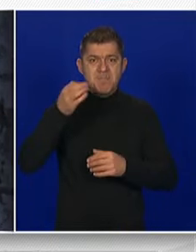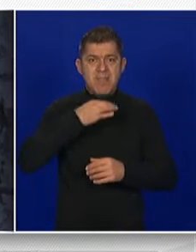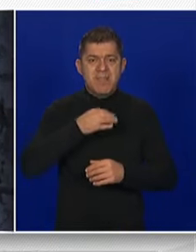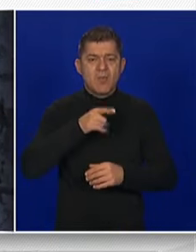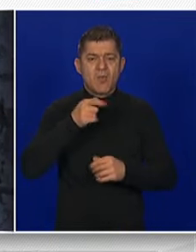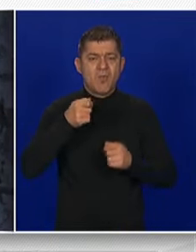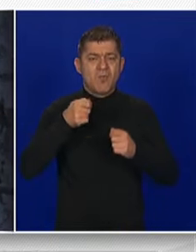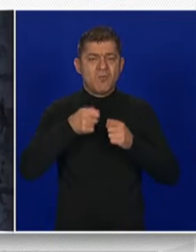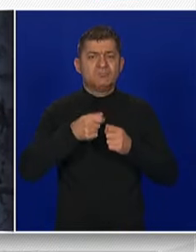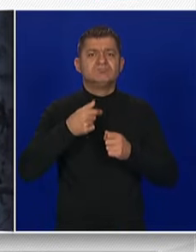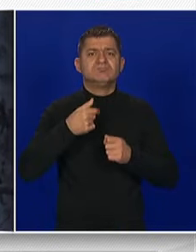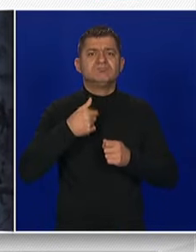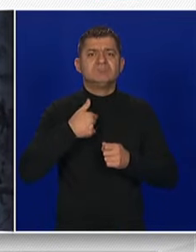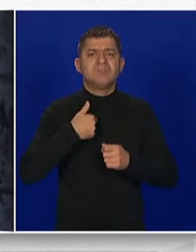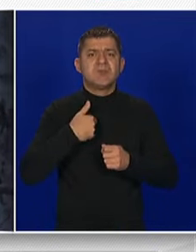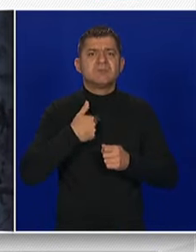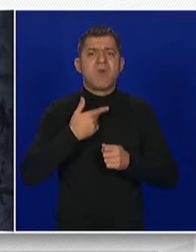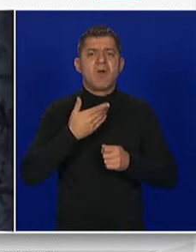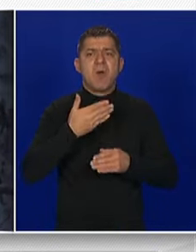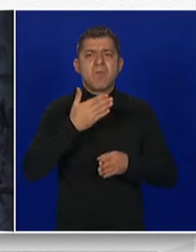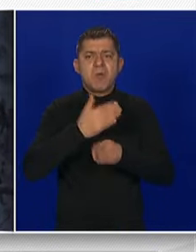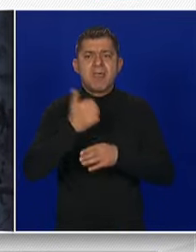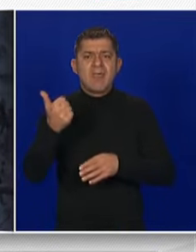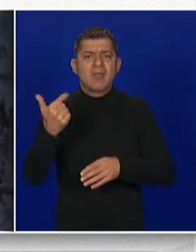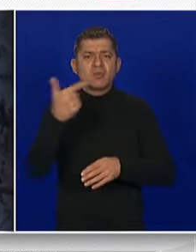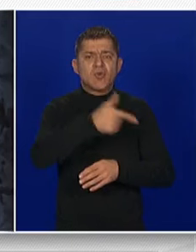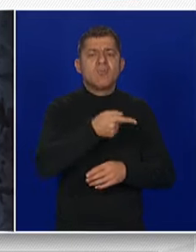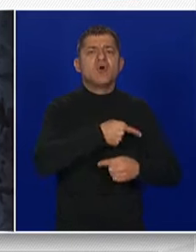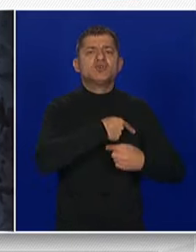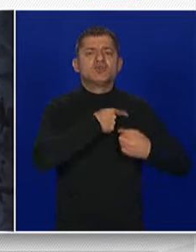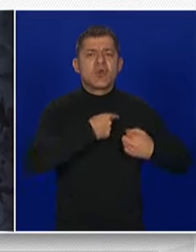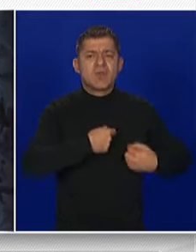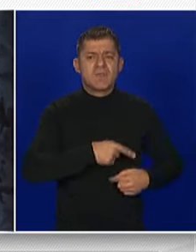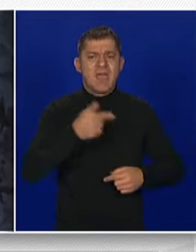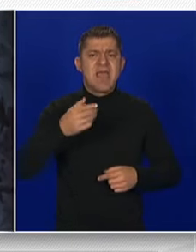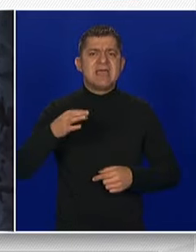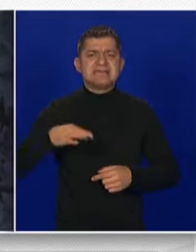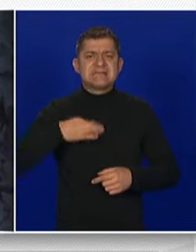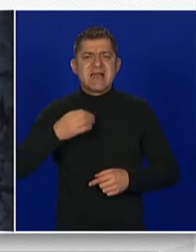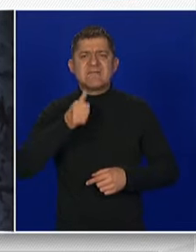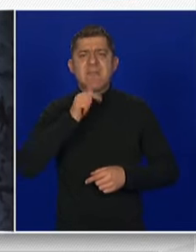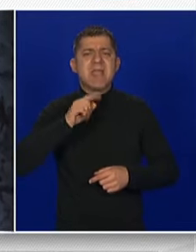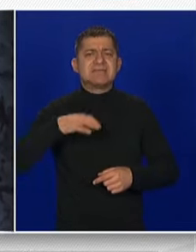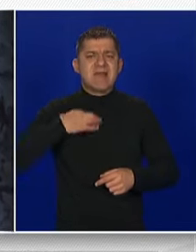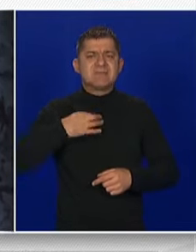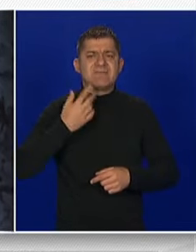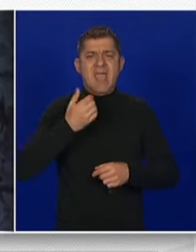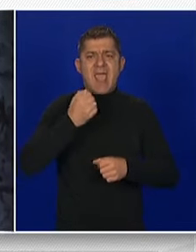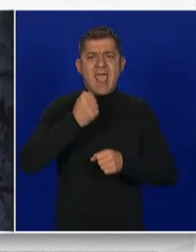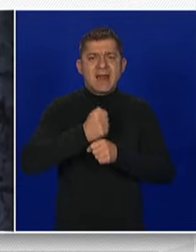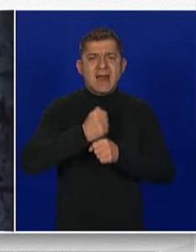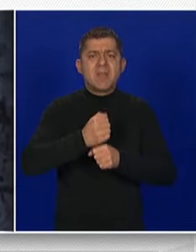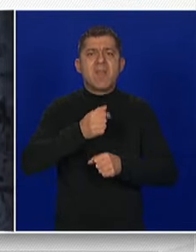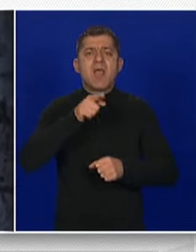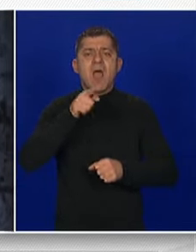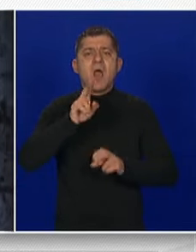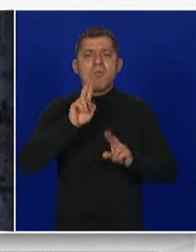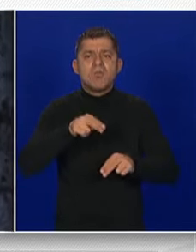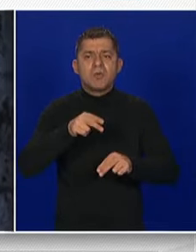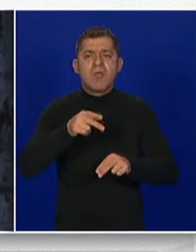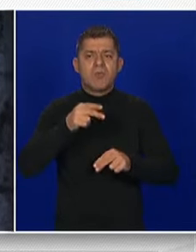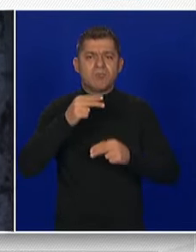pandemije upućeni smo jedni na druge i vjerujem da će solidarnost i zdravstvenih i nezdravstvenih djelatnika dovesti do adekvatnog